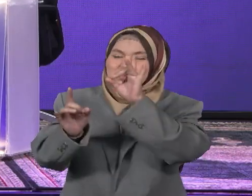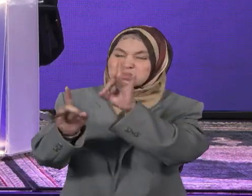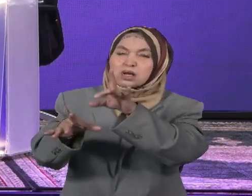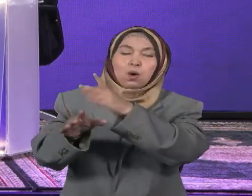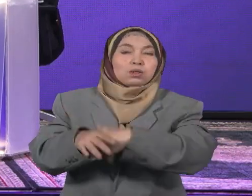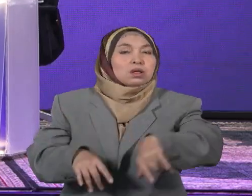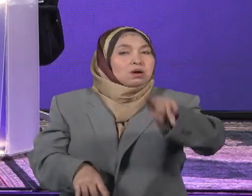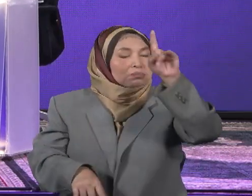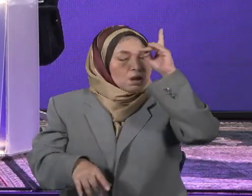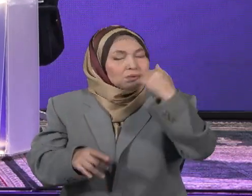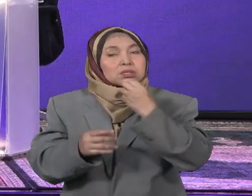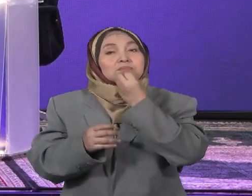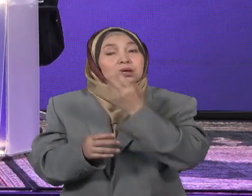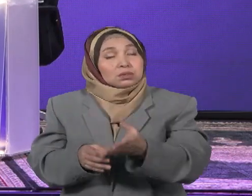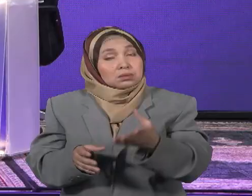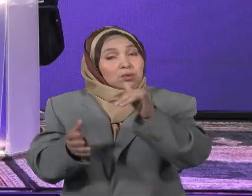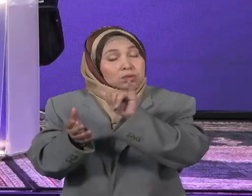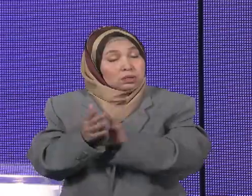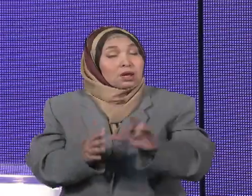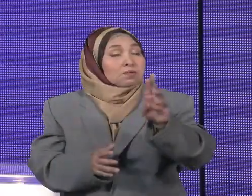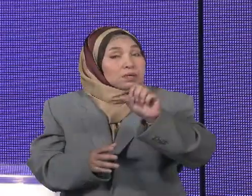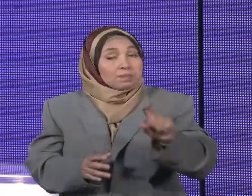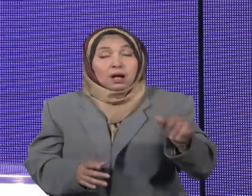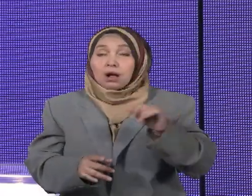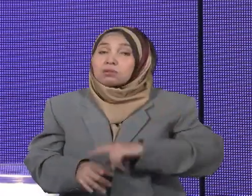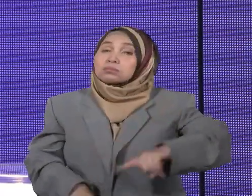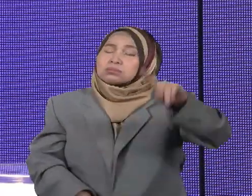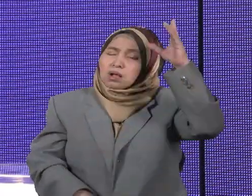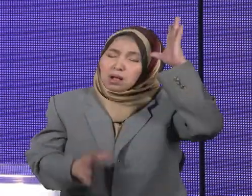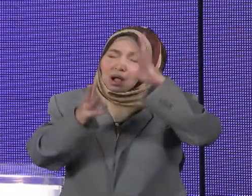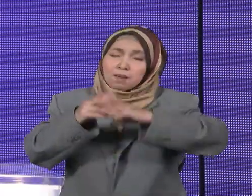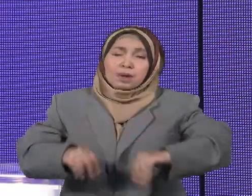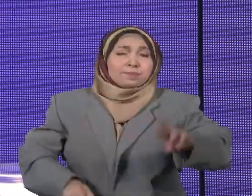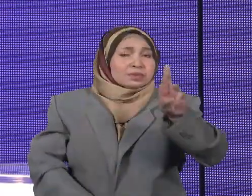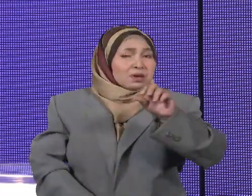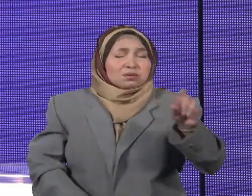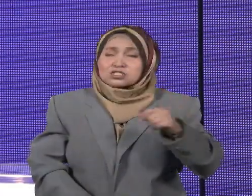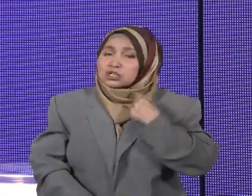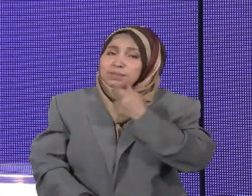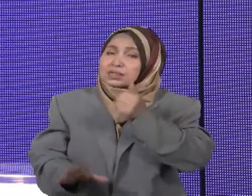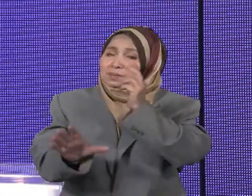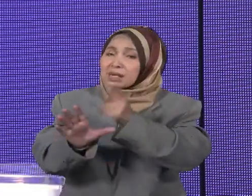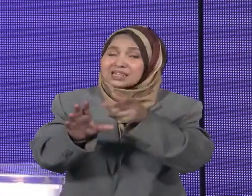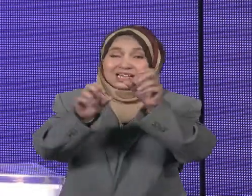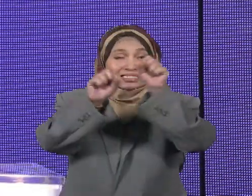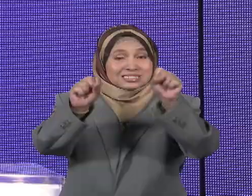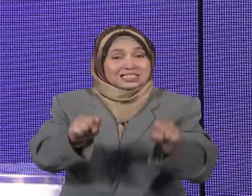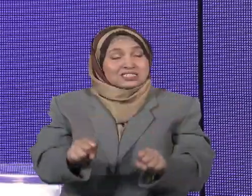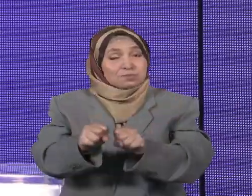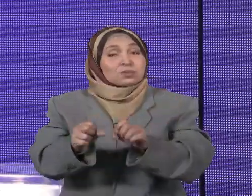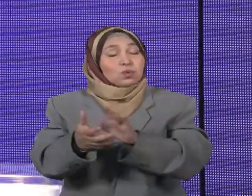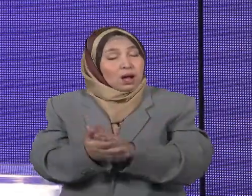sebabnya bila kita bercakap tentang yamhaqullahu riba, Allah menghancurkan riba itu, siapa saja yang terlibat dalam sistem itu